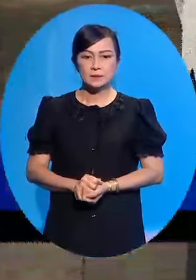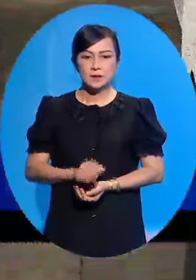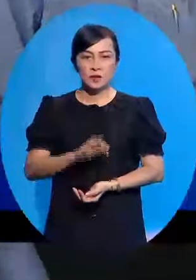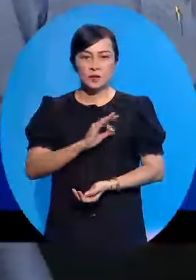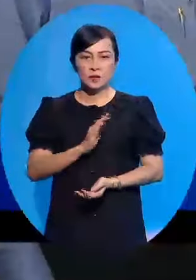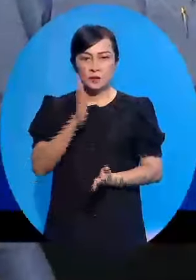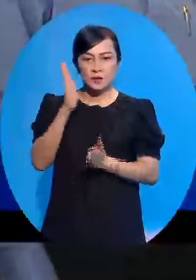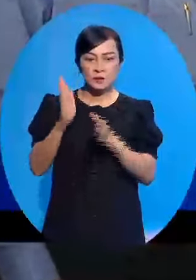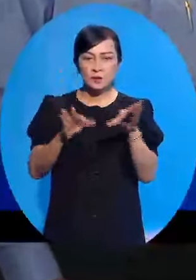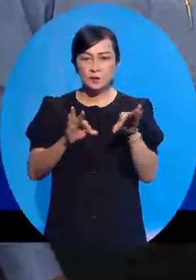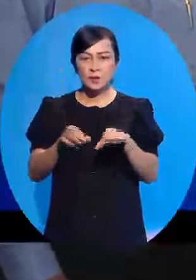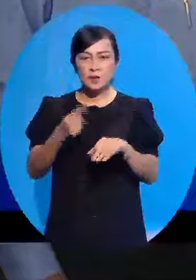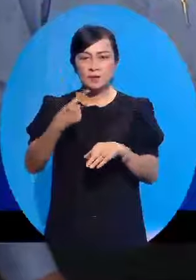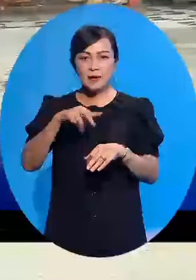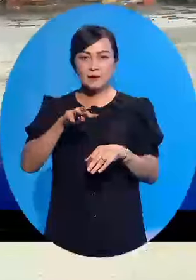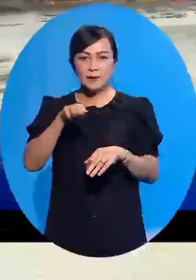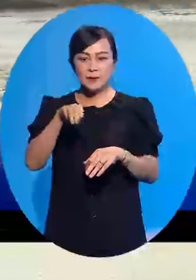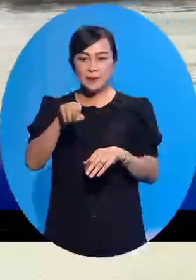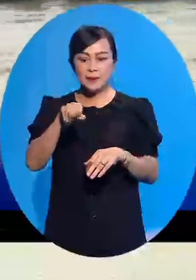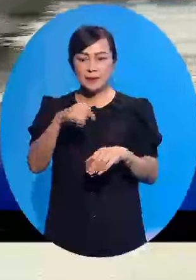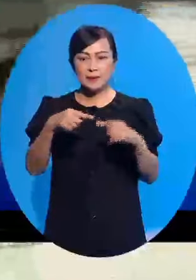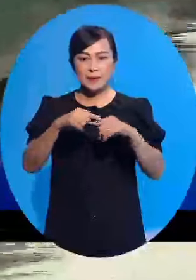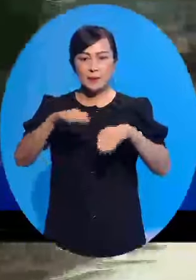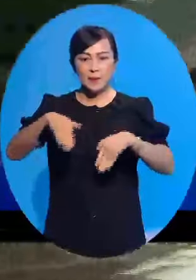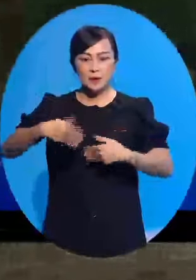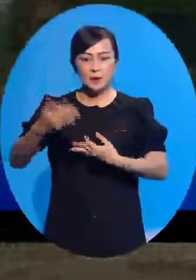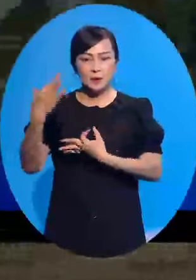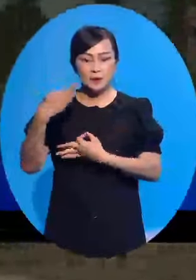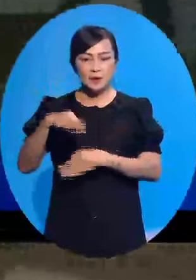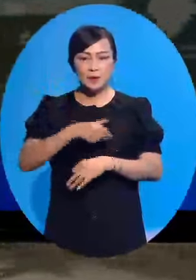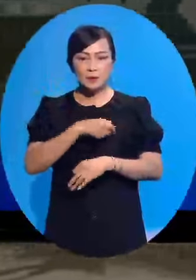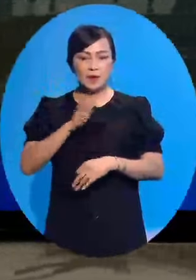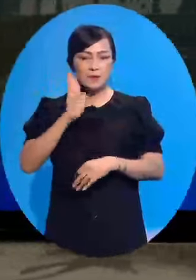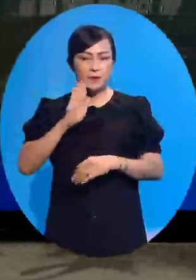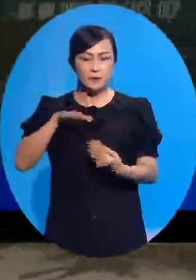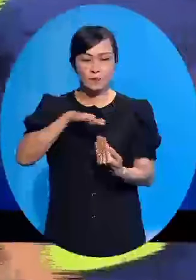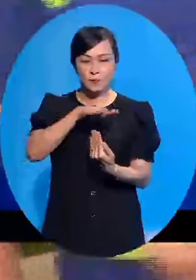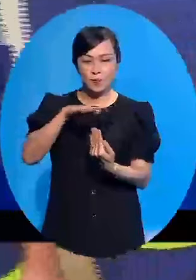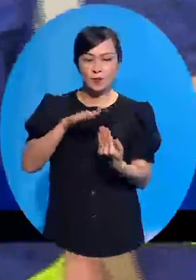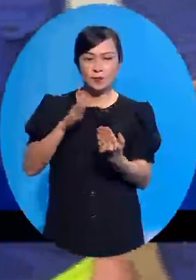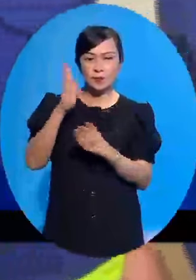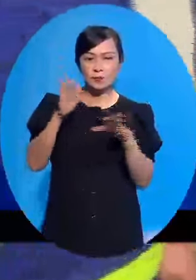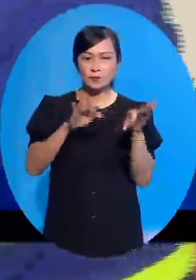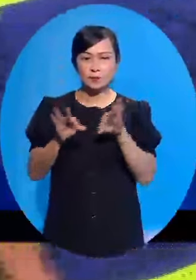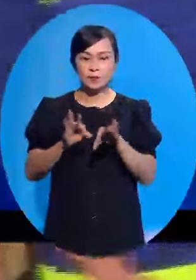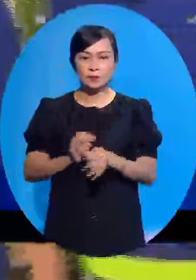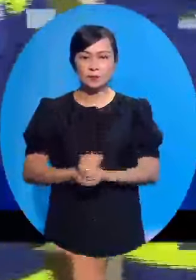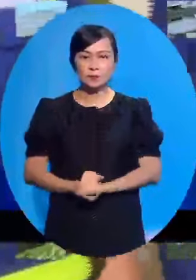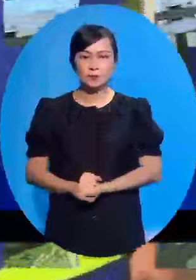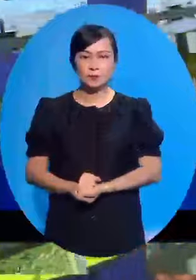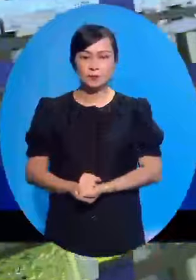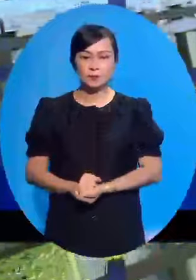Chủ tịch Ủy ban Nhân dân Thành phố Hồ Chí Minh Phan Văn Mãi thăm chúc Tết công nhân vệ sinh môi trường Thành phố Hồ Chí Minh.